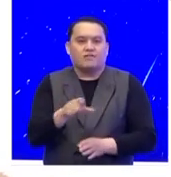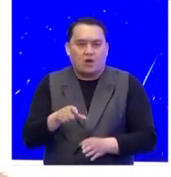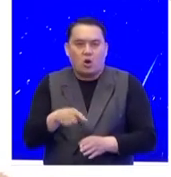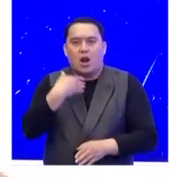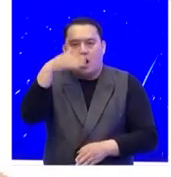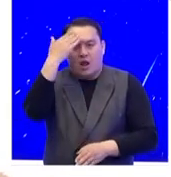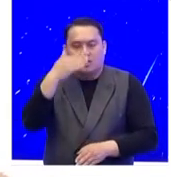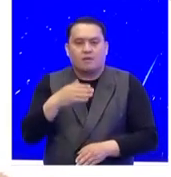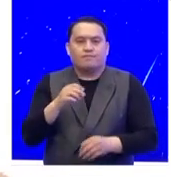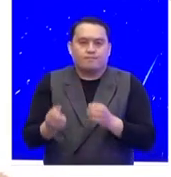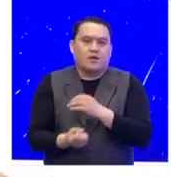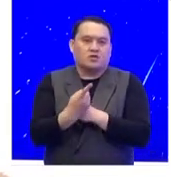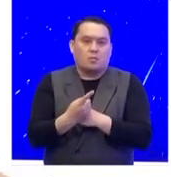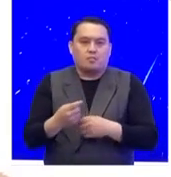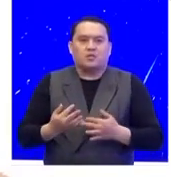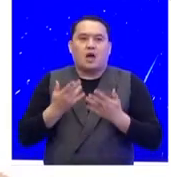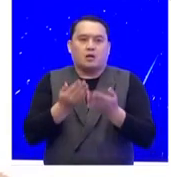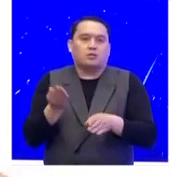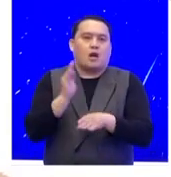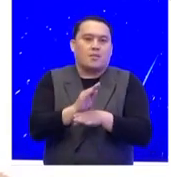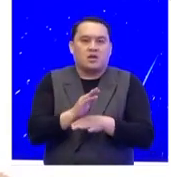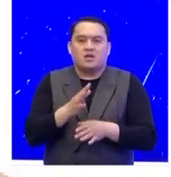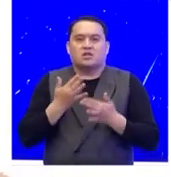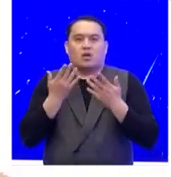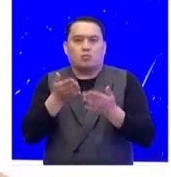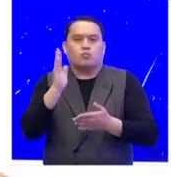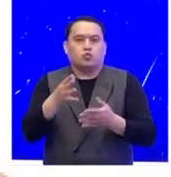летний период возникает потребность в дополнительной рабочей силе.